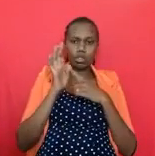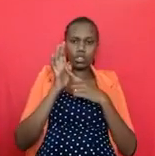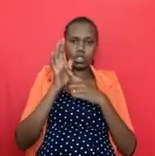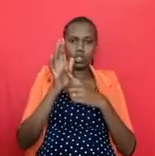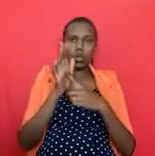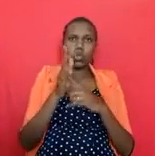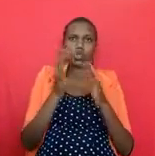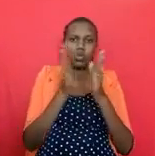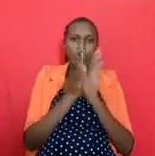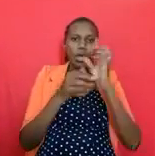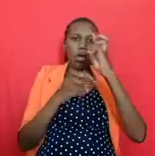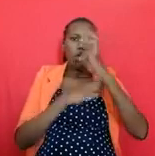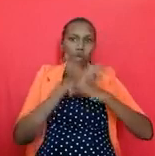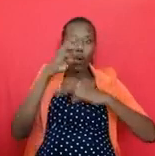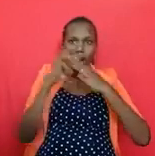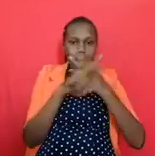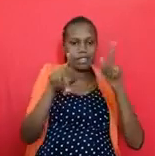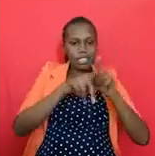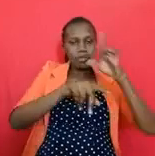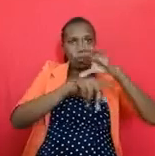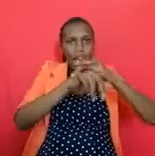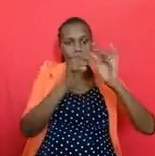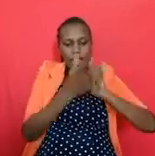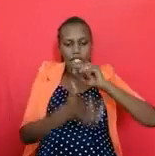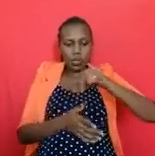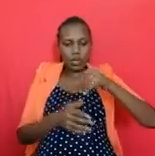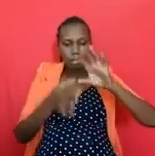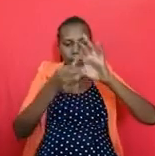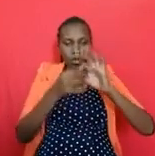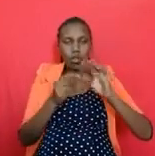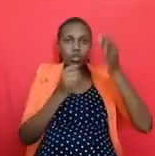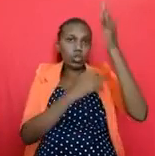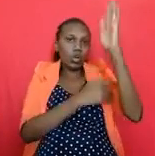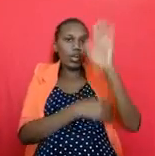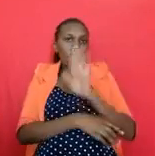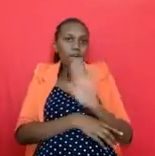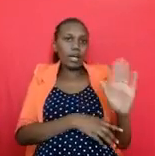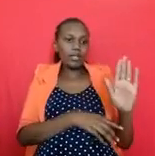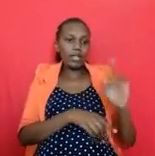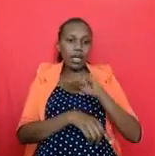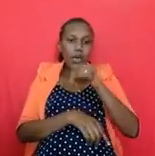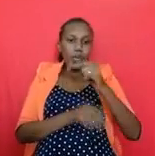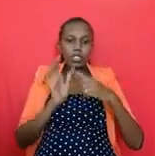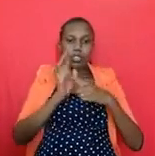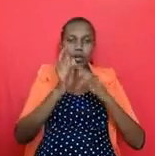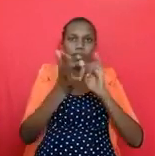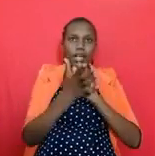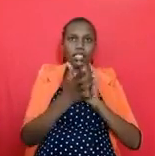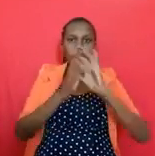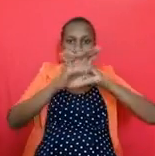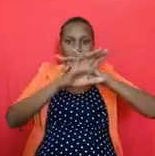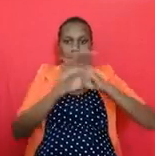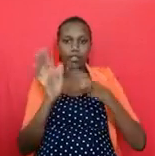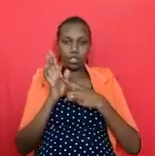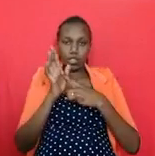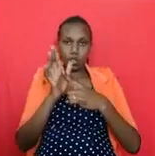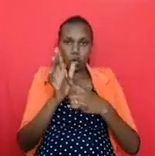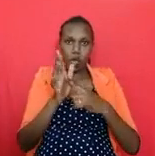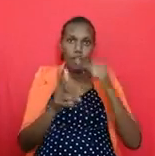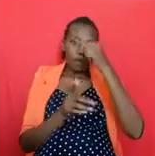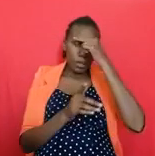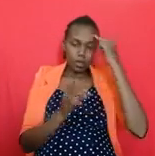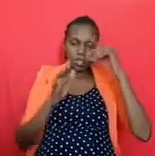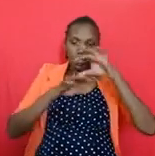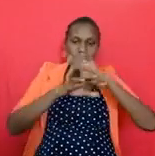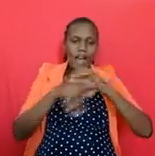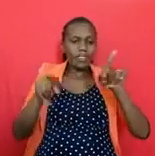kuri thi ati ithue turi a ngai kuna ithue tuonanie kuri thi tondu thi thi ikaraga